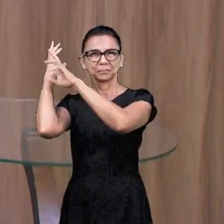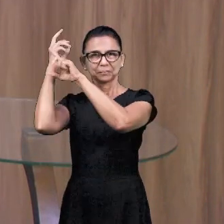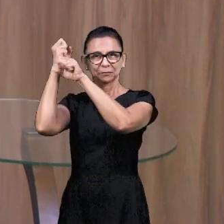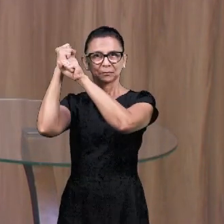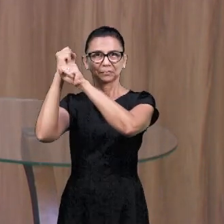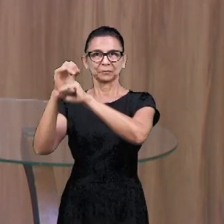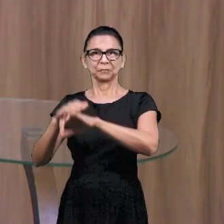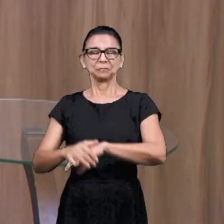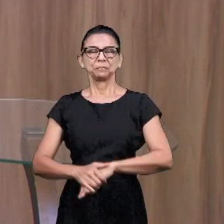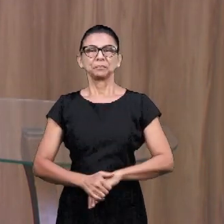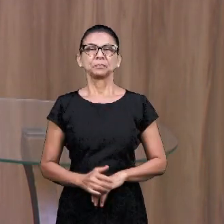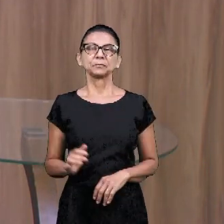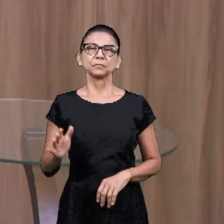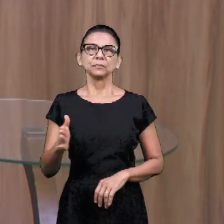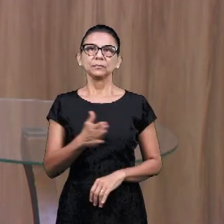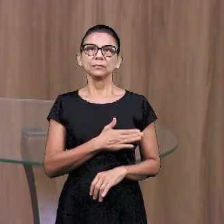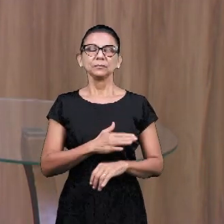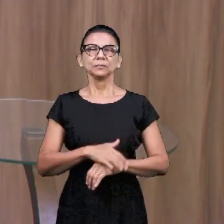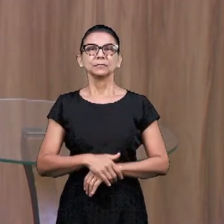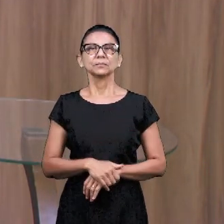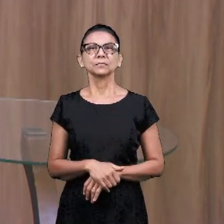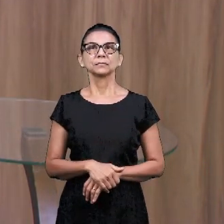gamme.